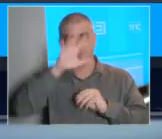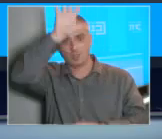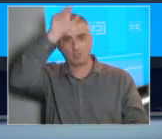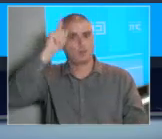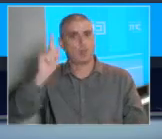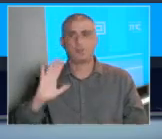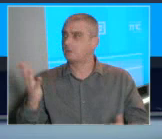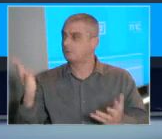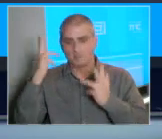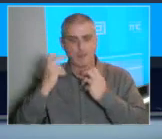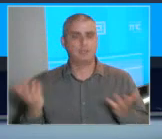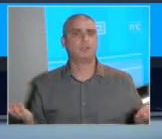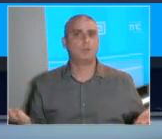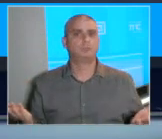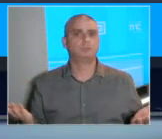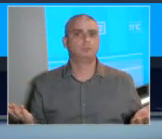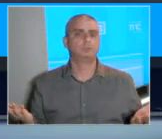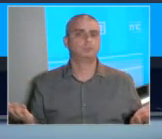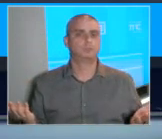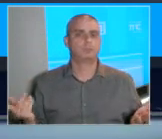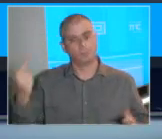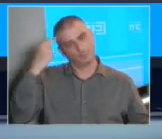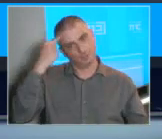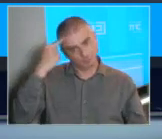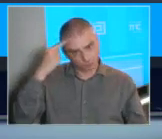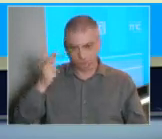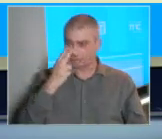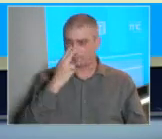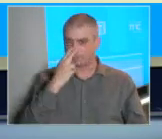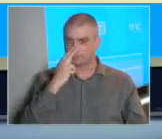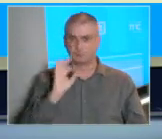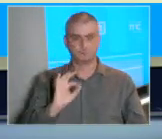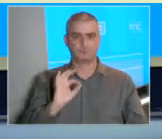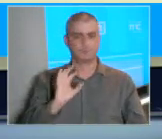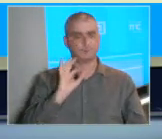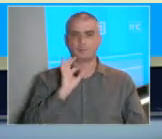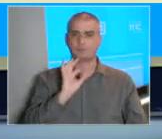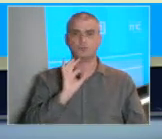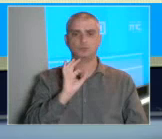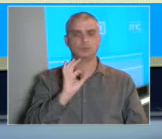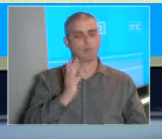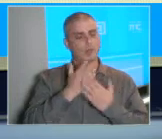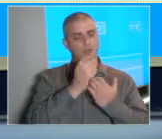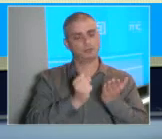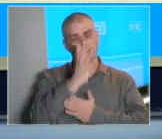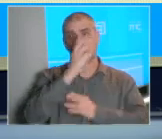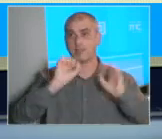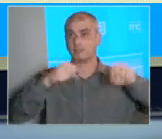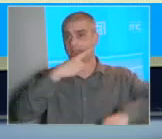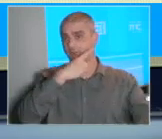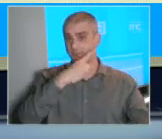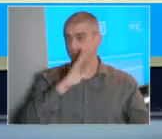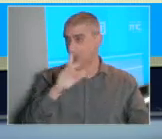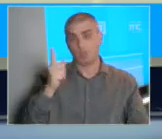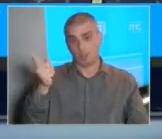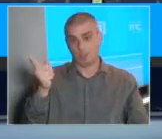הם לא יודעים לצפות ממנו. הם חשבו ומנסים בפועל כדי לעזור להדחה של הנשיא.